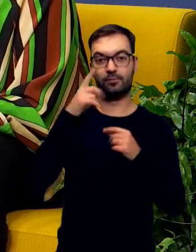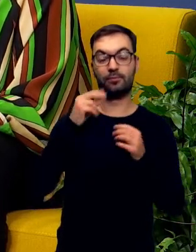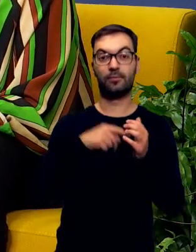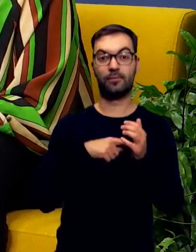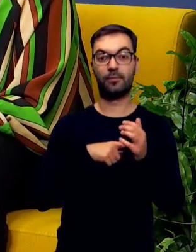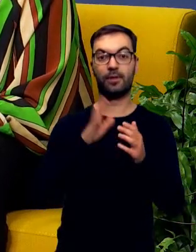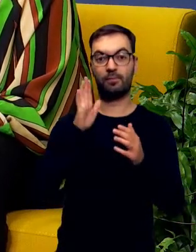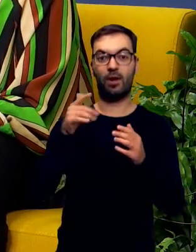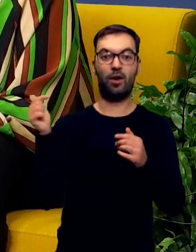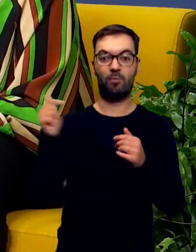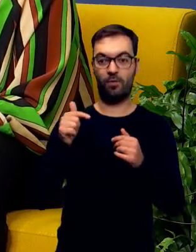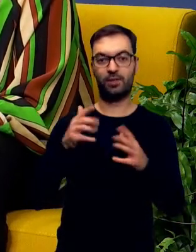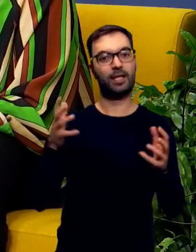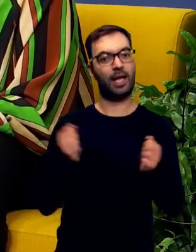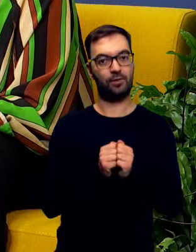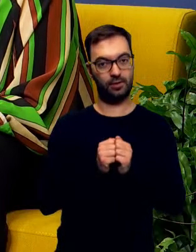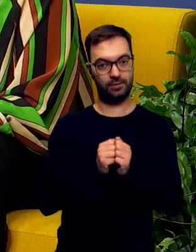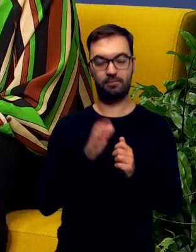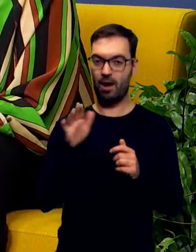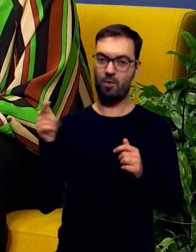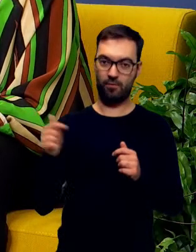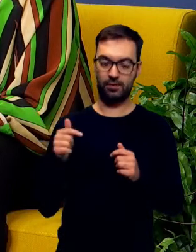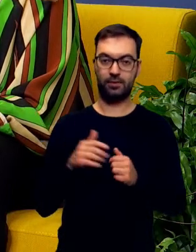że mają obowiązek nas ratować.